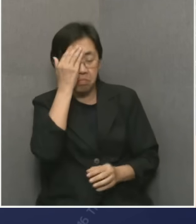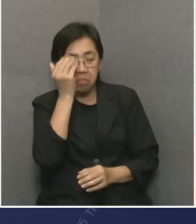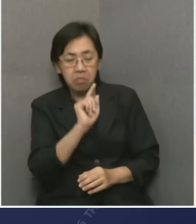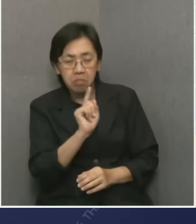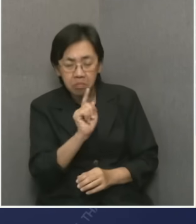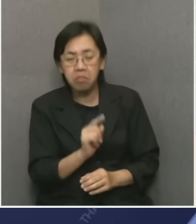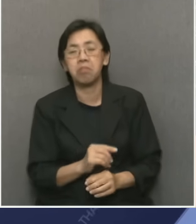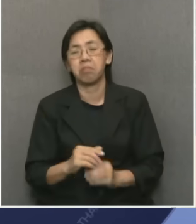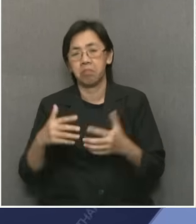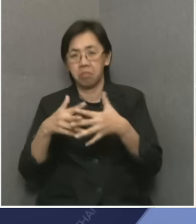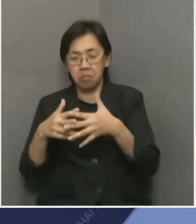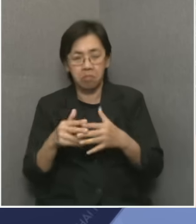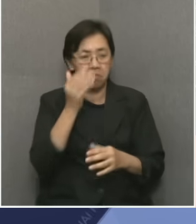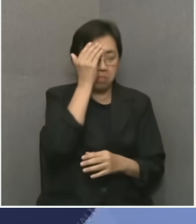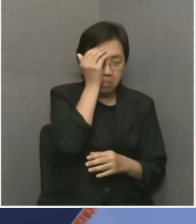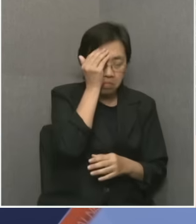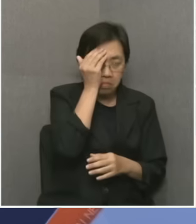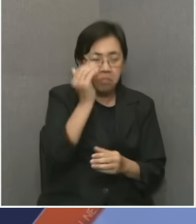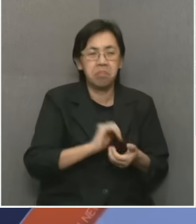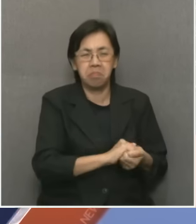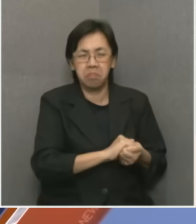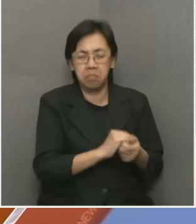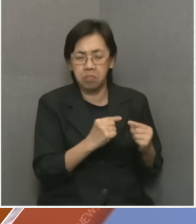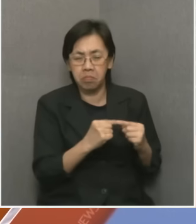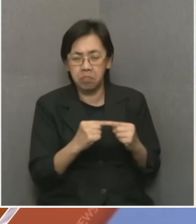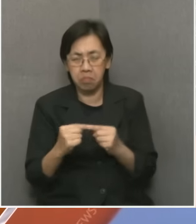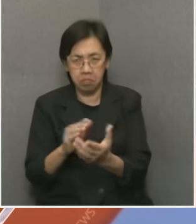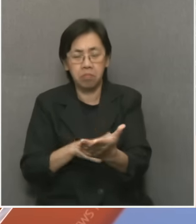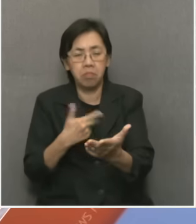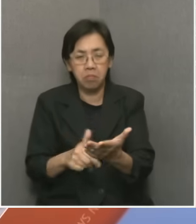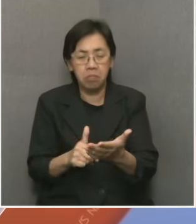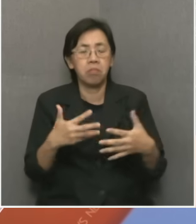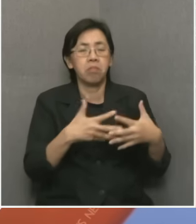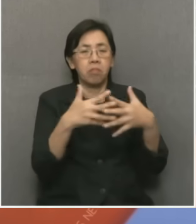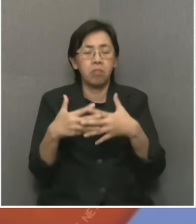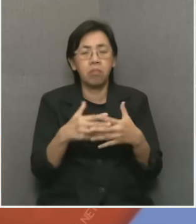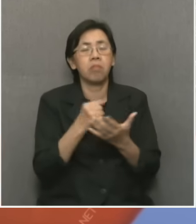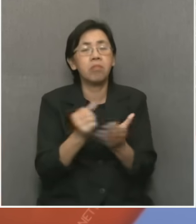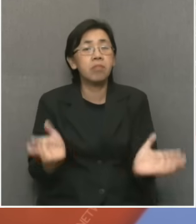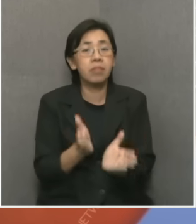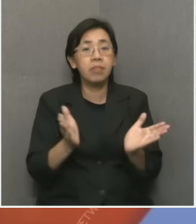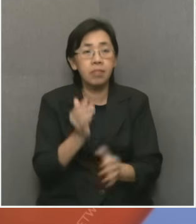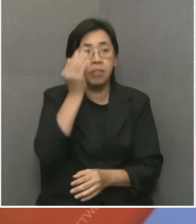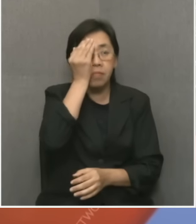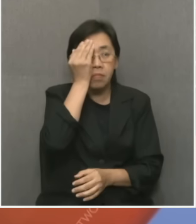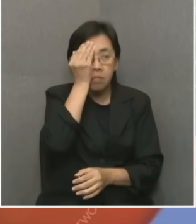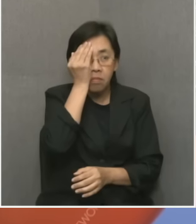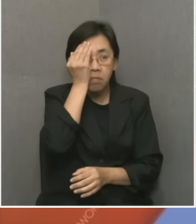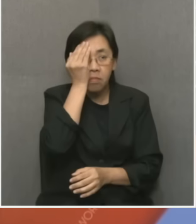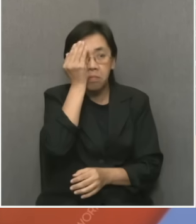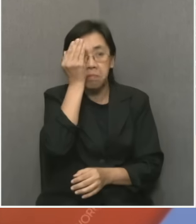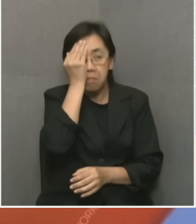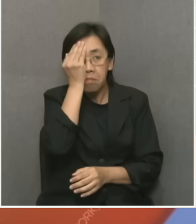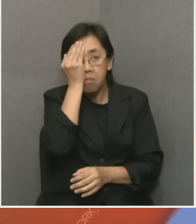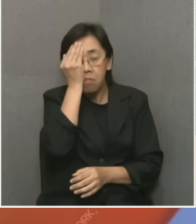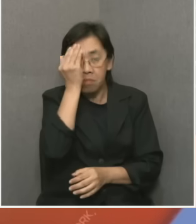กสมัยนะครับเพราะฉะนั้นแล้วเนี่ยท่าทีของสหรัฐอเมริกาในการสนับสนุนอิสราเอลเนี่ยนะฮะจะเข้มข้นแ